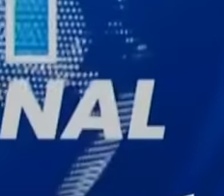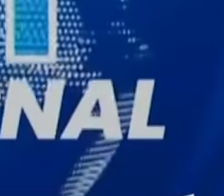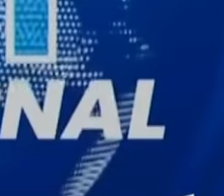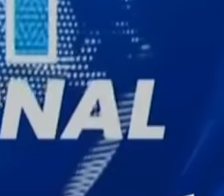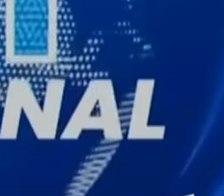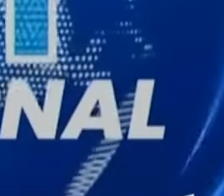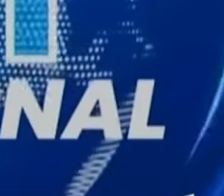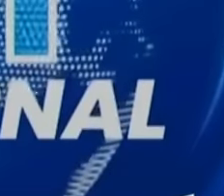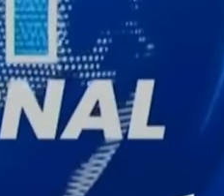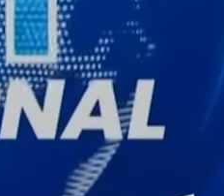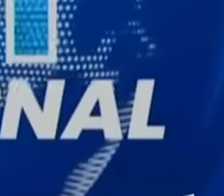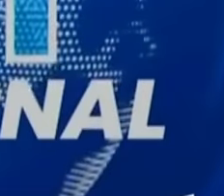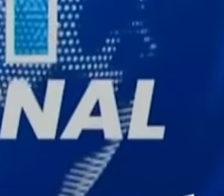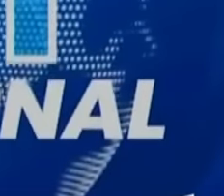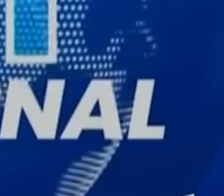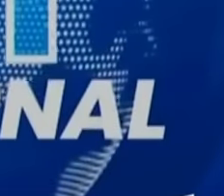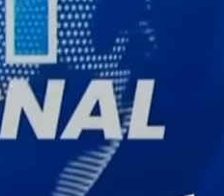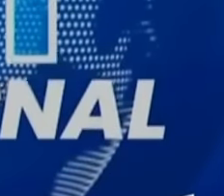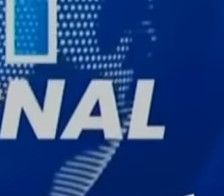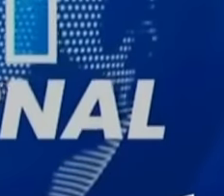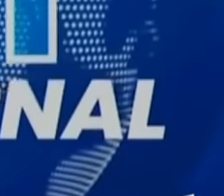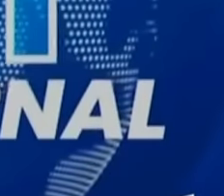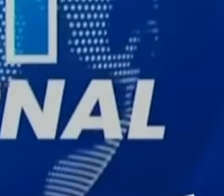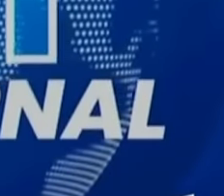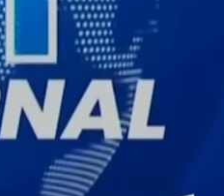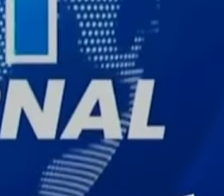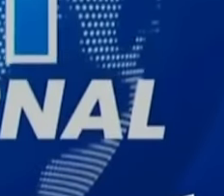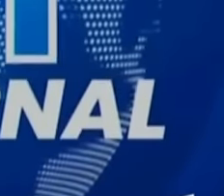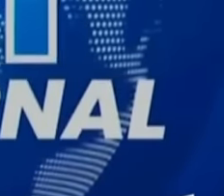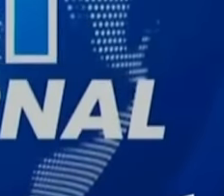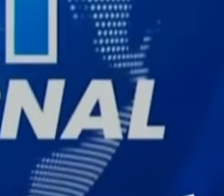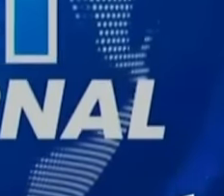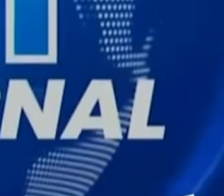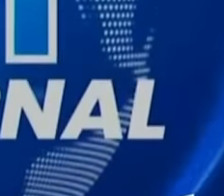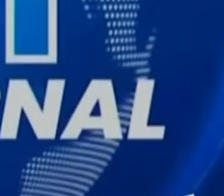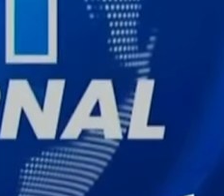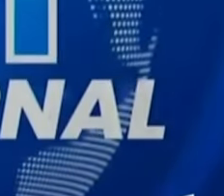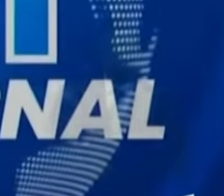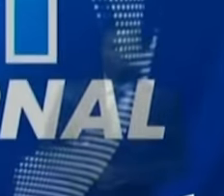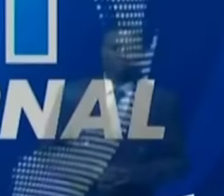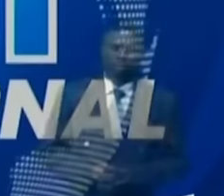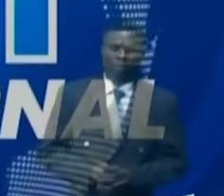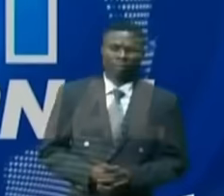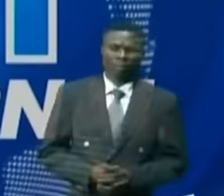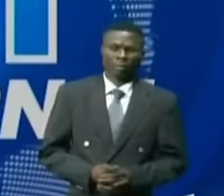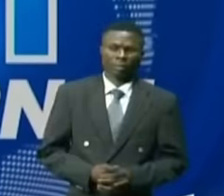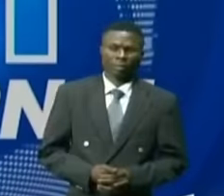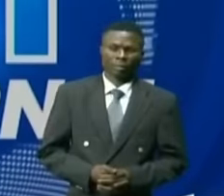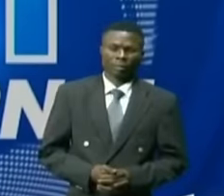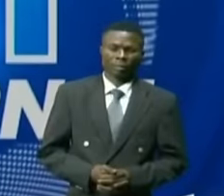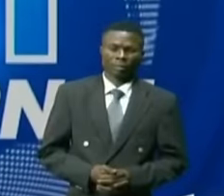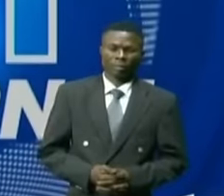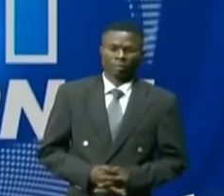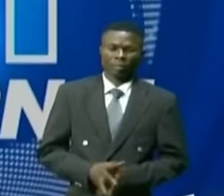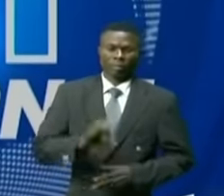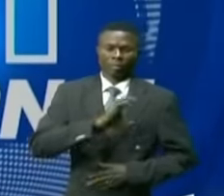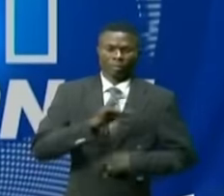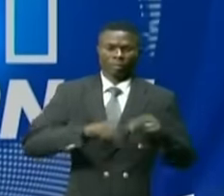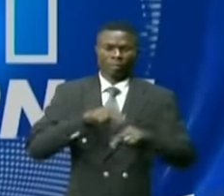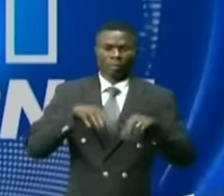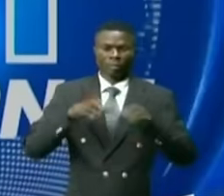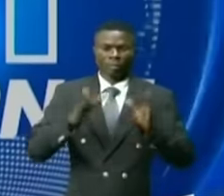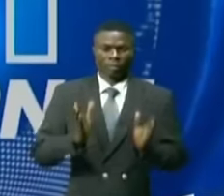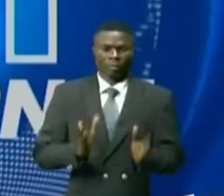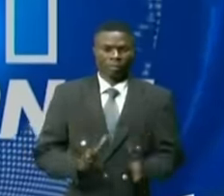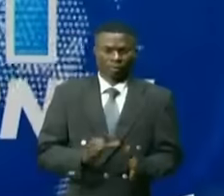Merci de nous rejoindre aux 20h. Madame, Monsieur, bonsoir. Voici le sommaire de cette édition. Sécurisation des élections. La police nationale